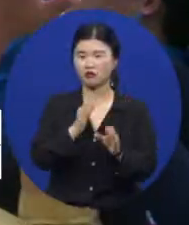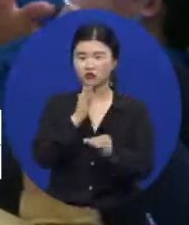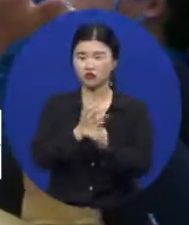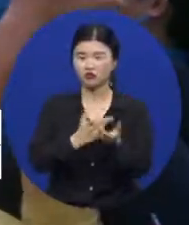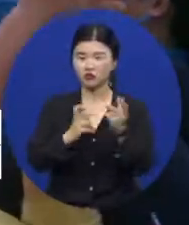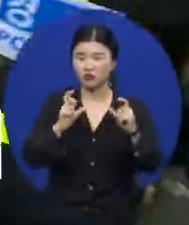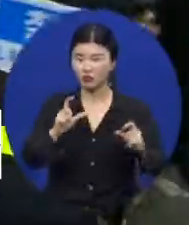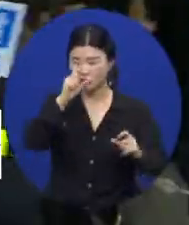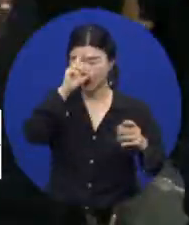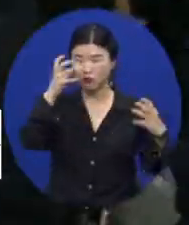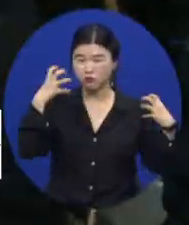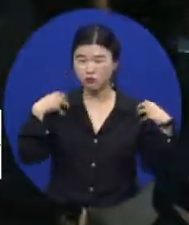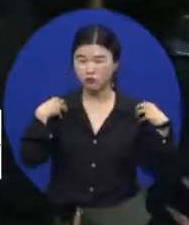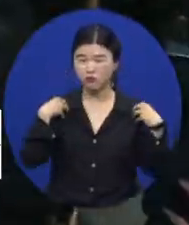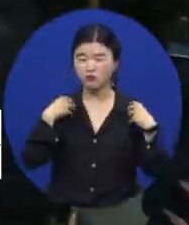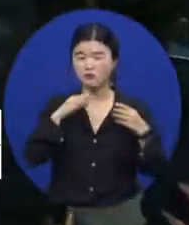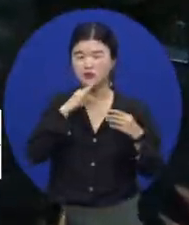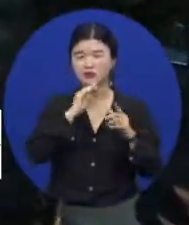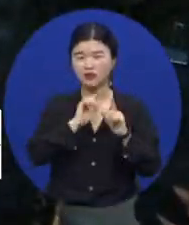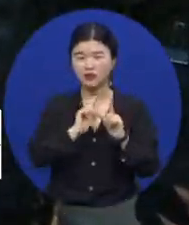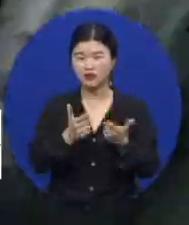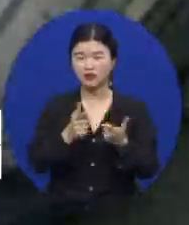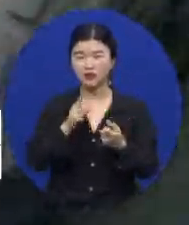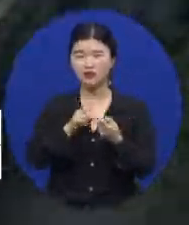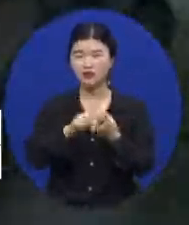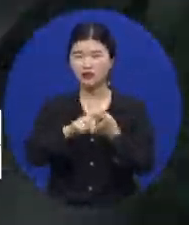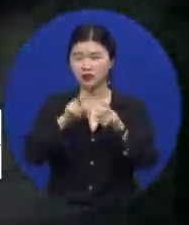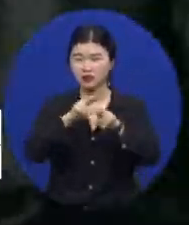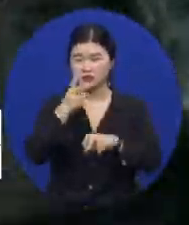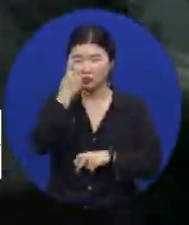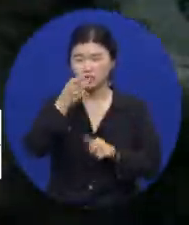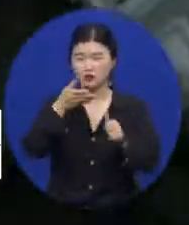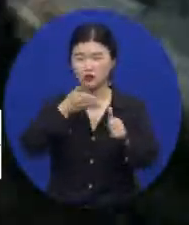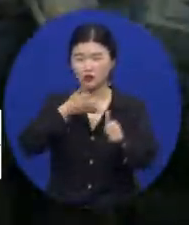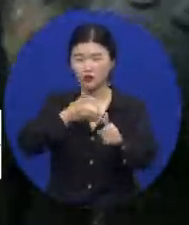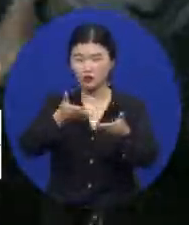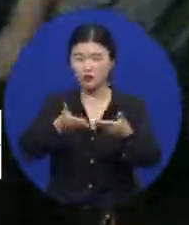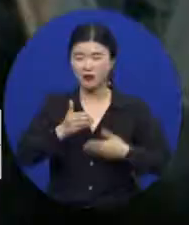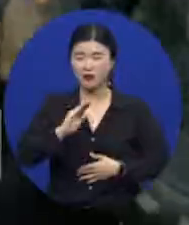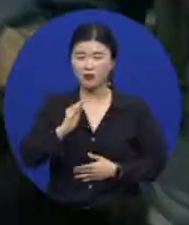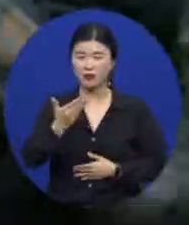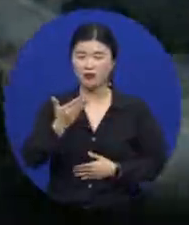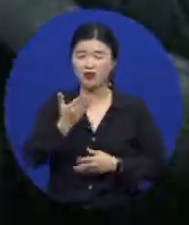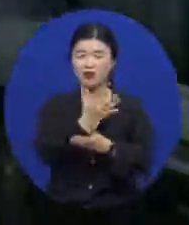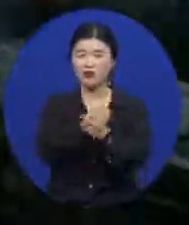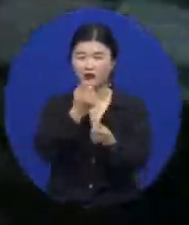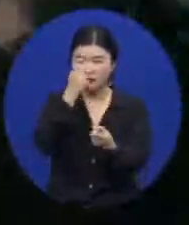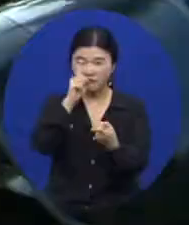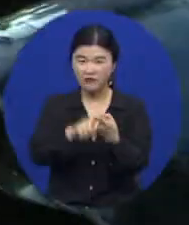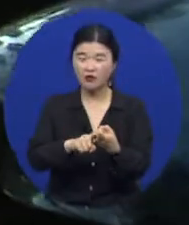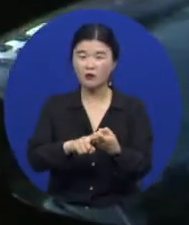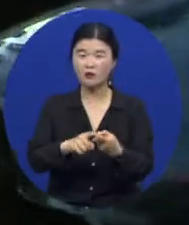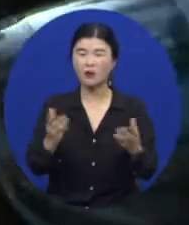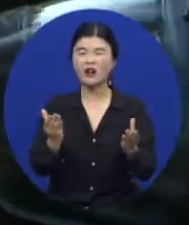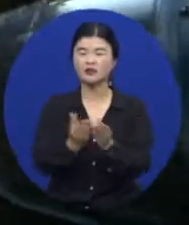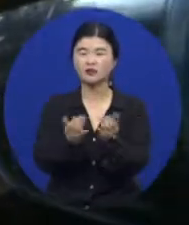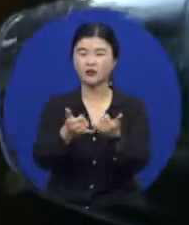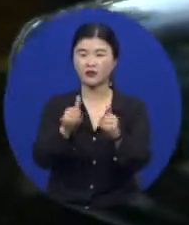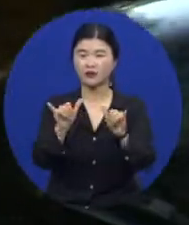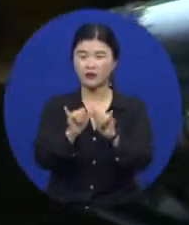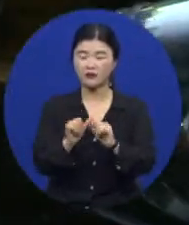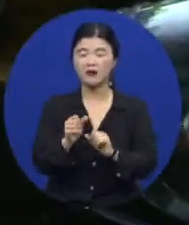제주도가 인권 침해와 부당한 행정행위에 대한 진상조사 제안을 수용하고 협약대로 완전한 공동체 회복에